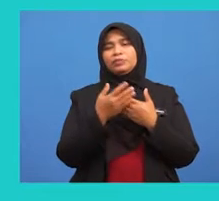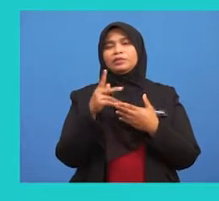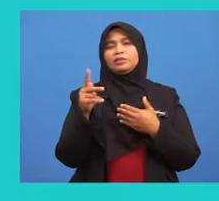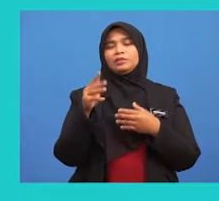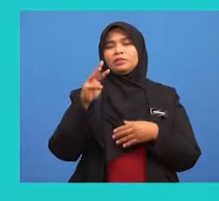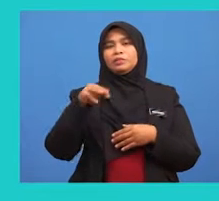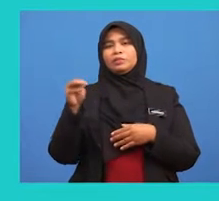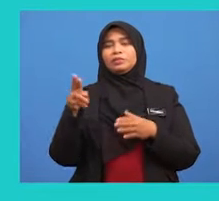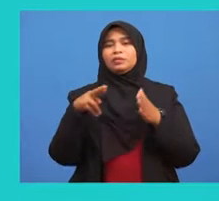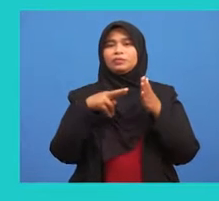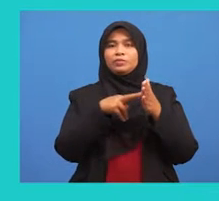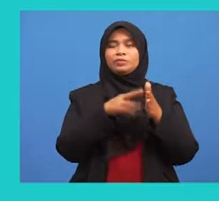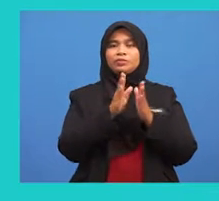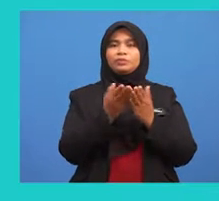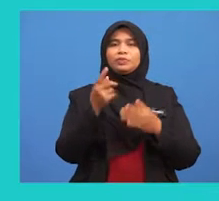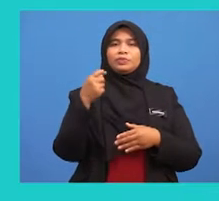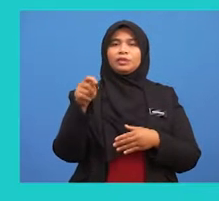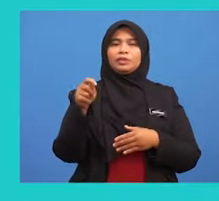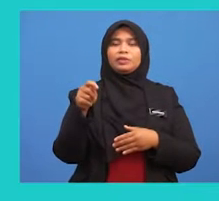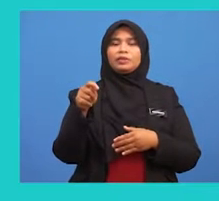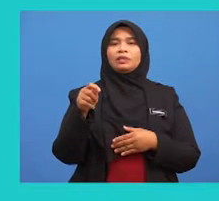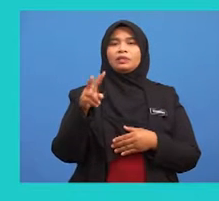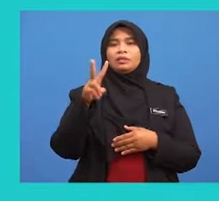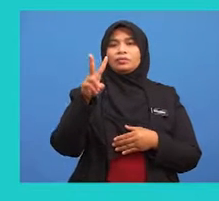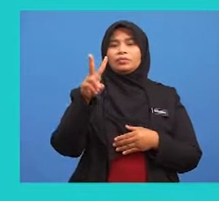murid-murid merujuk buku teks muka surat